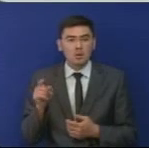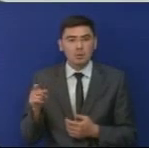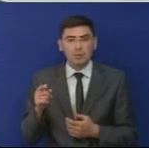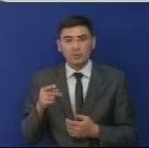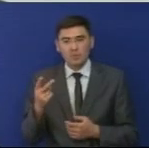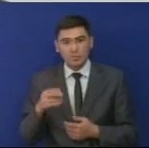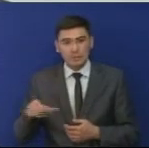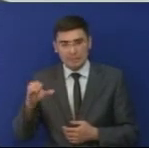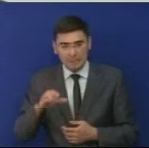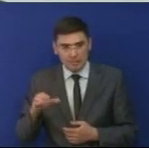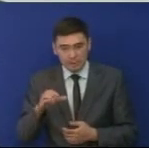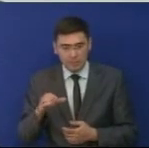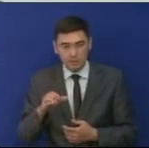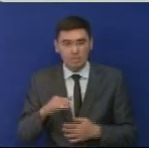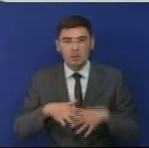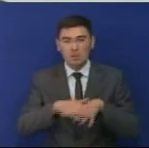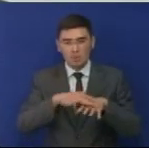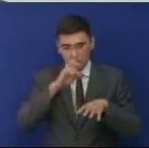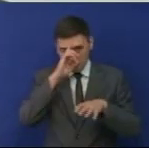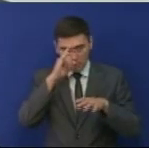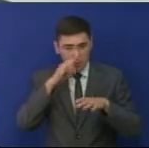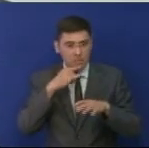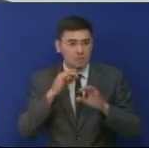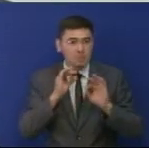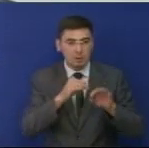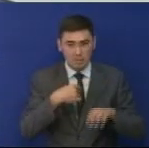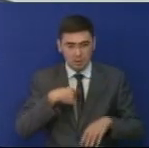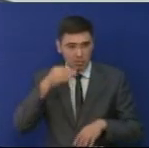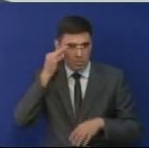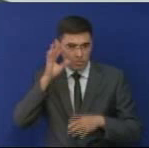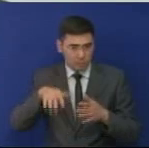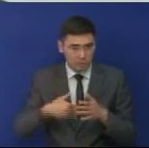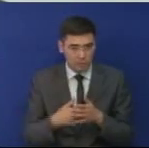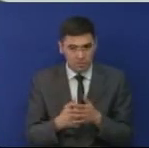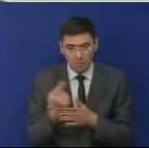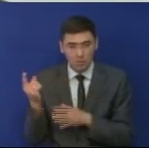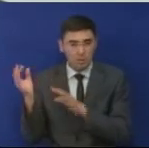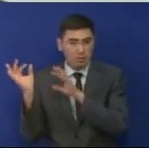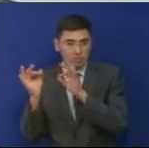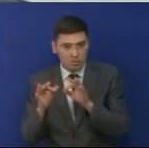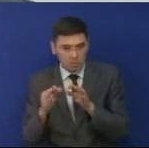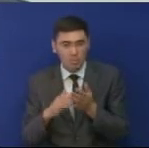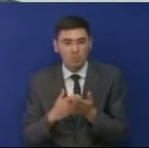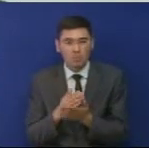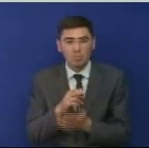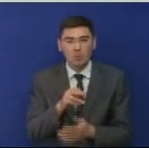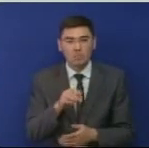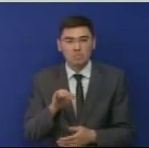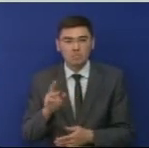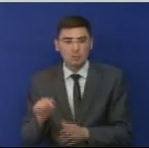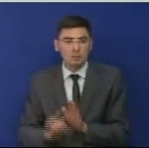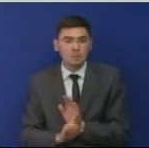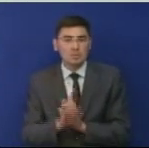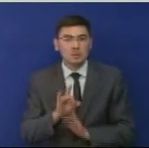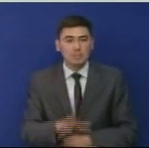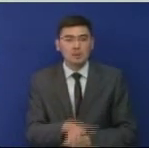2-ші қыркүйектегі Қазақстан халқына жолдауы менің ерекше есімде қалды. Оның жолдауы саяси бөлімнен басталды. Токаев